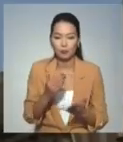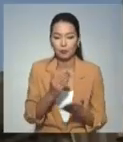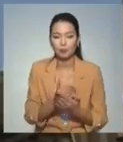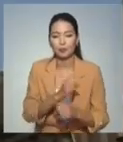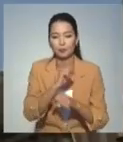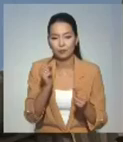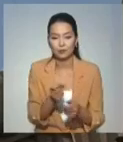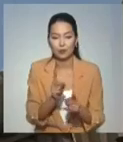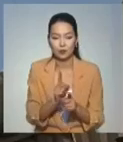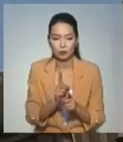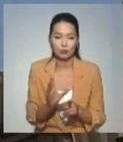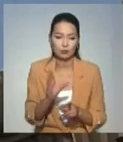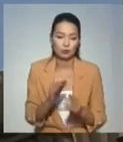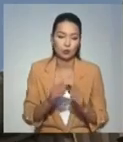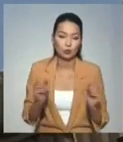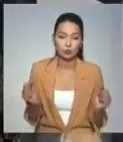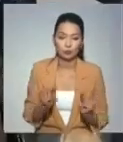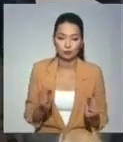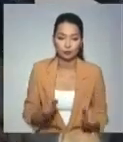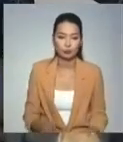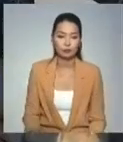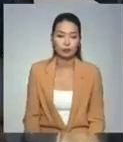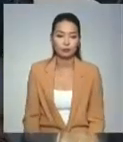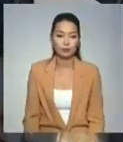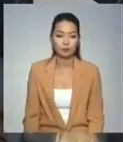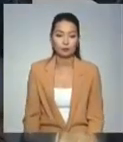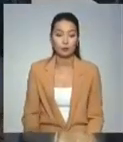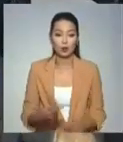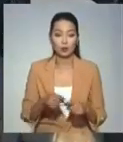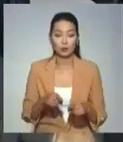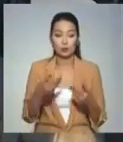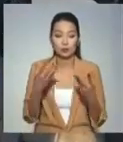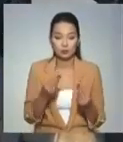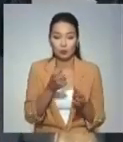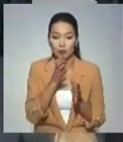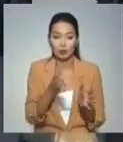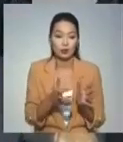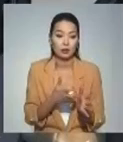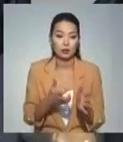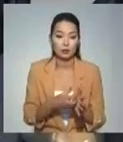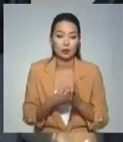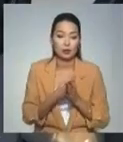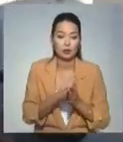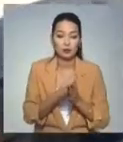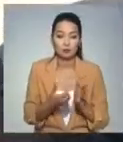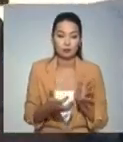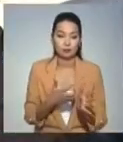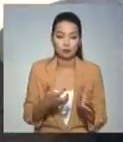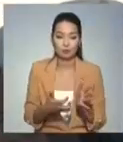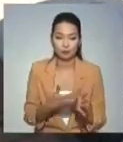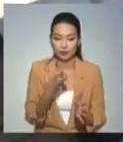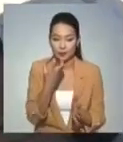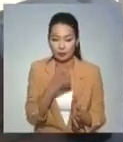аязда жылусыз тоңып отырмыз дейді тұрғындар. Осы моментте газ керек болып тұр. Қазың қысымы көбейу керек болып тұр.